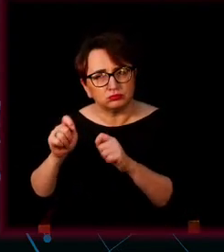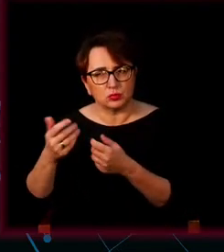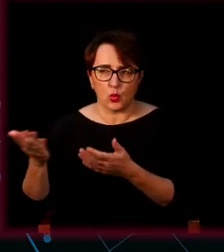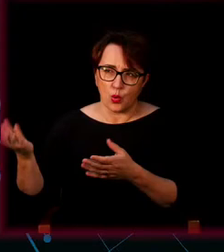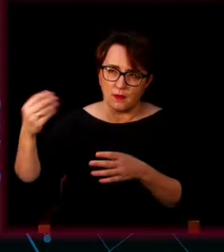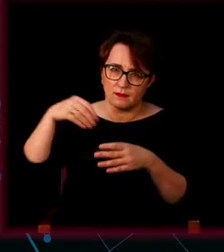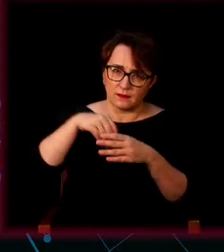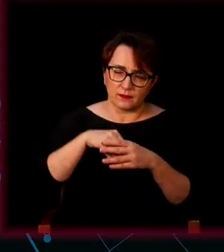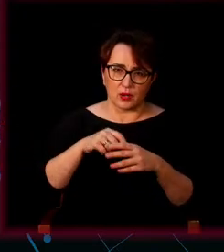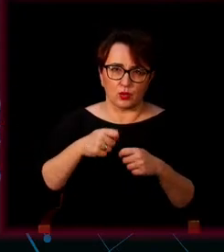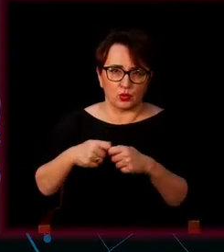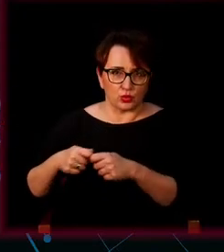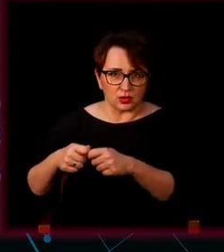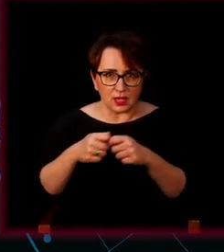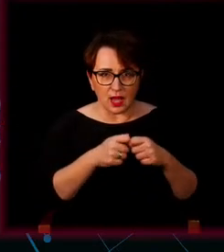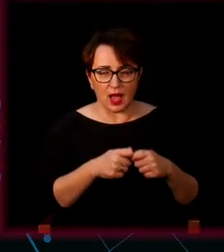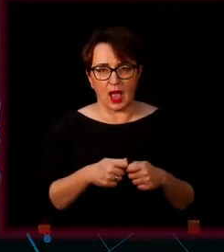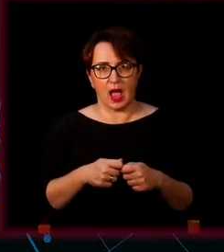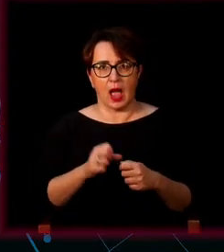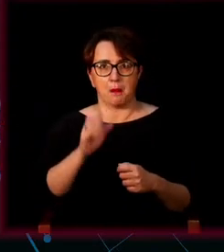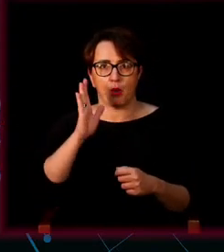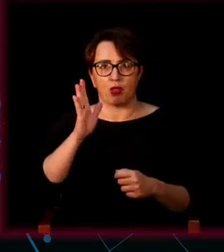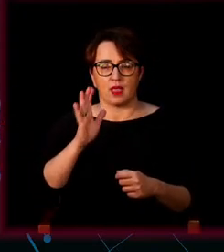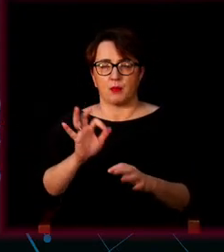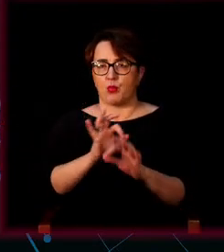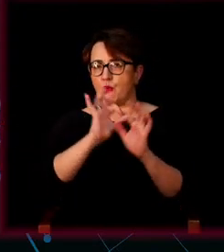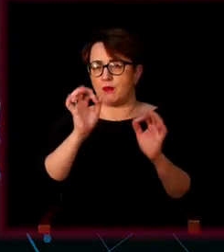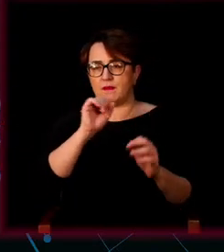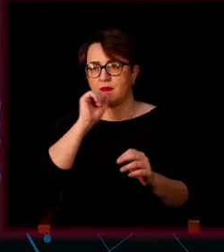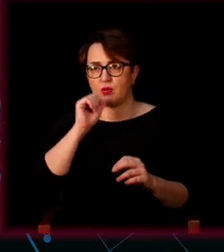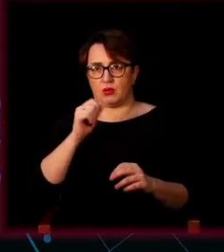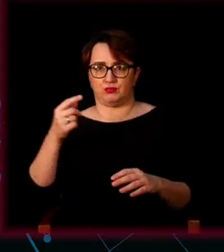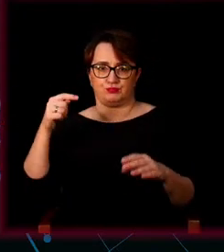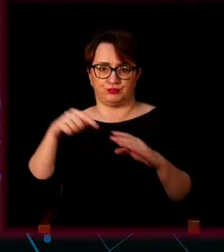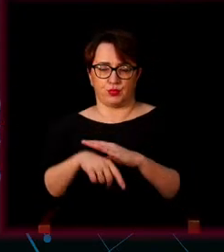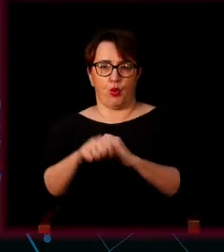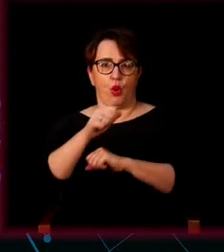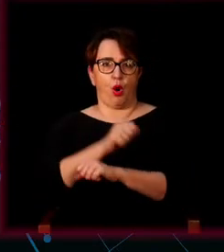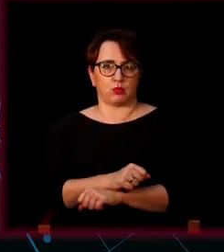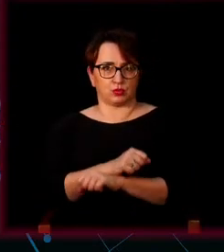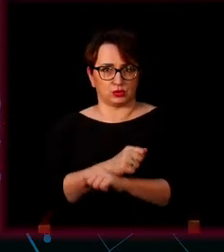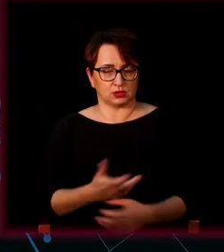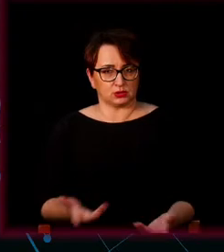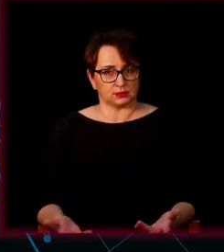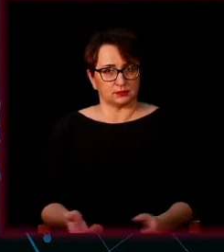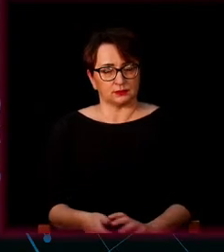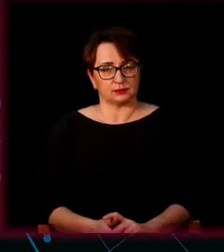do zasadności dołączenia do Ekumeny, a potem w ogóle jeszcze ląduje właśnie w obozie